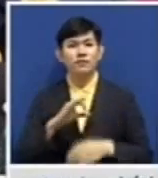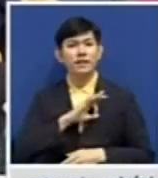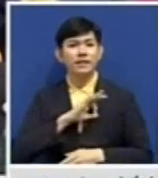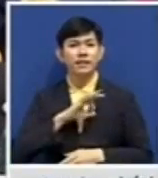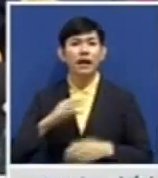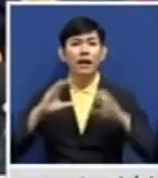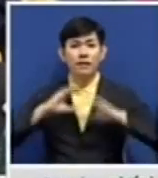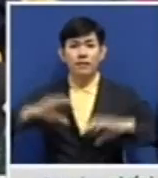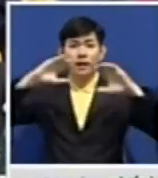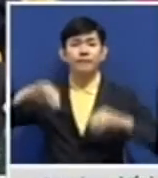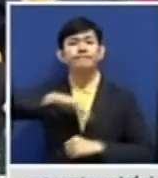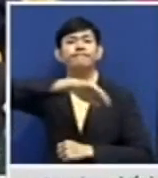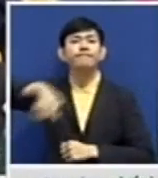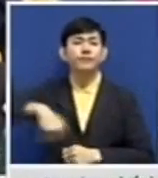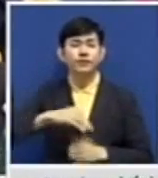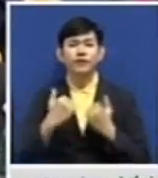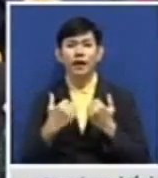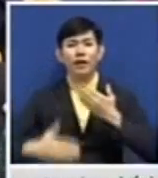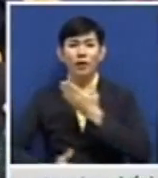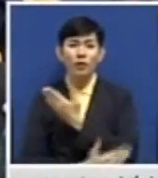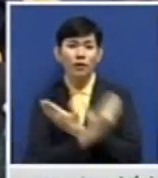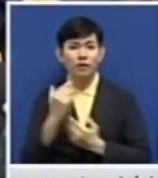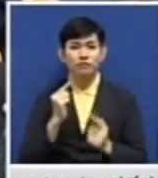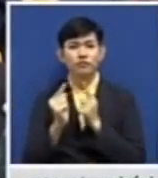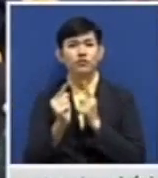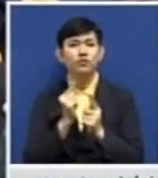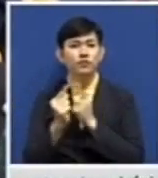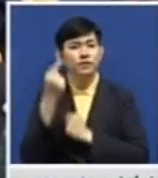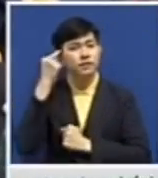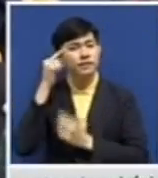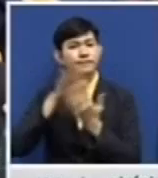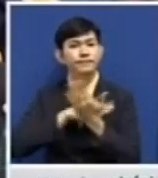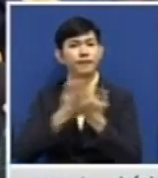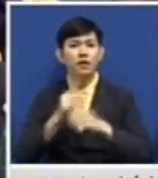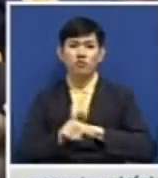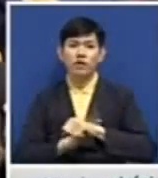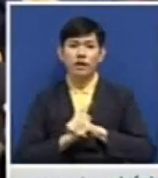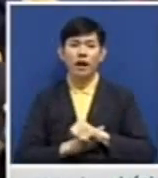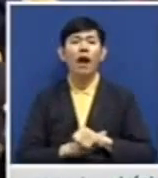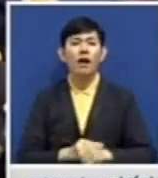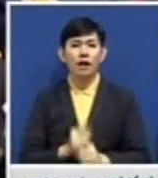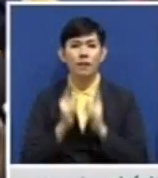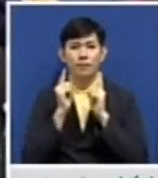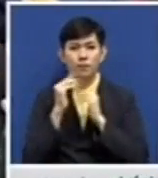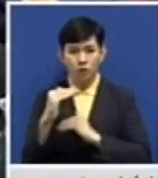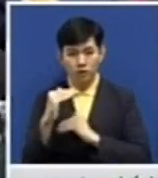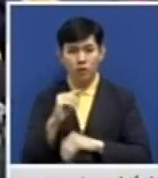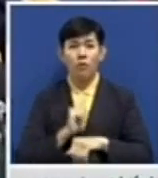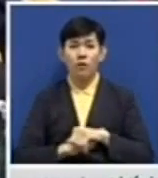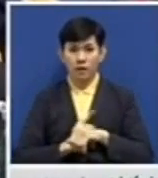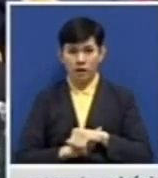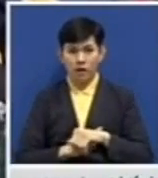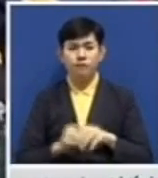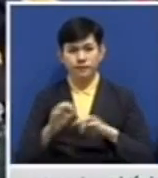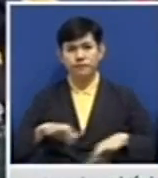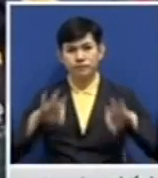รัฐบาลเราได้มีโอกาสได้คุยกันแล้วก็กำหนดกรอบของเวลาในการอภิปรายก็คือเรา